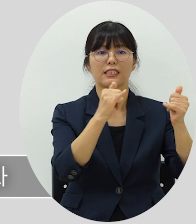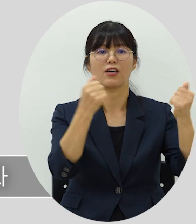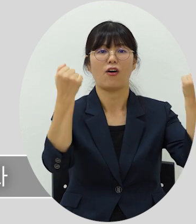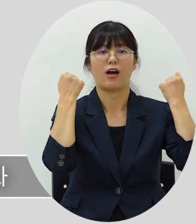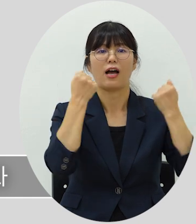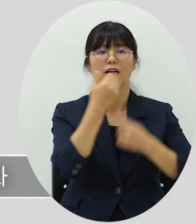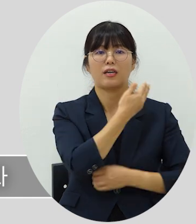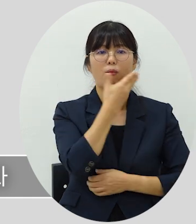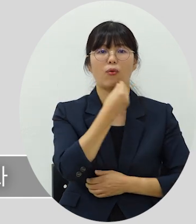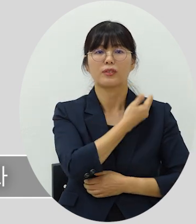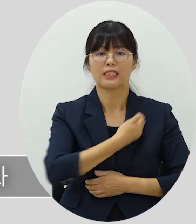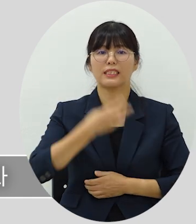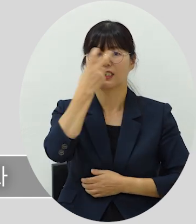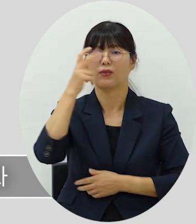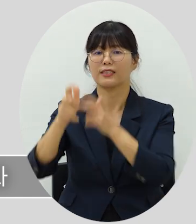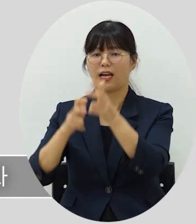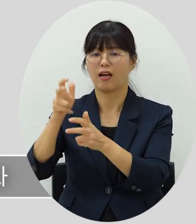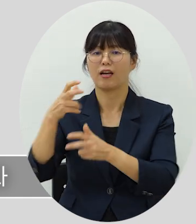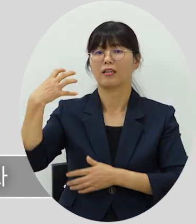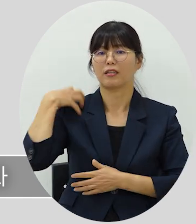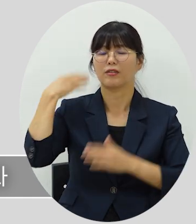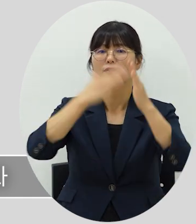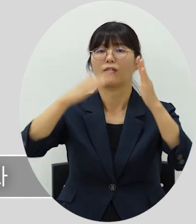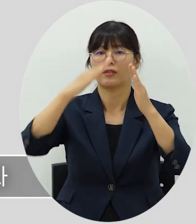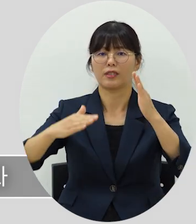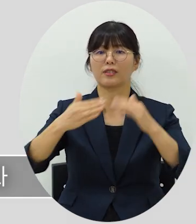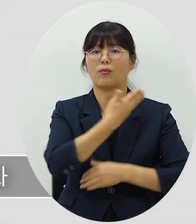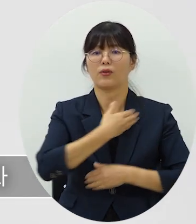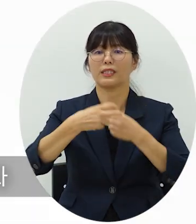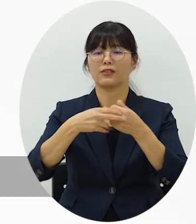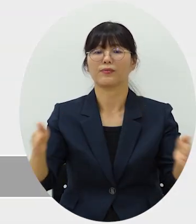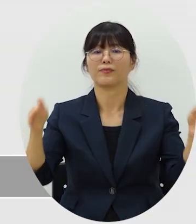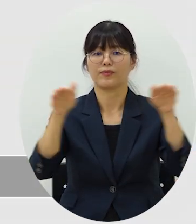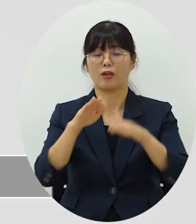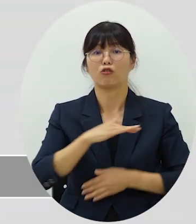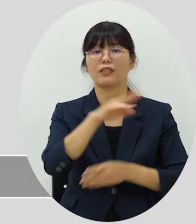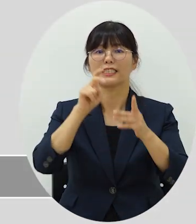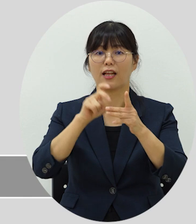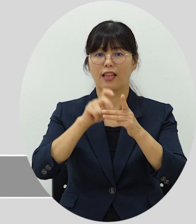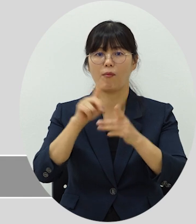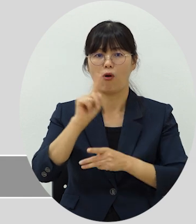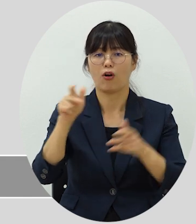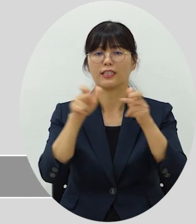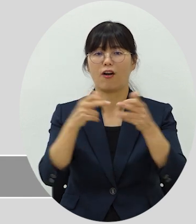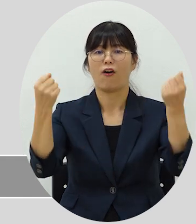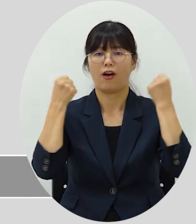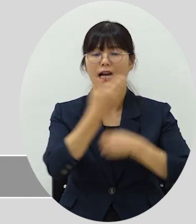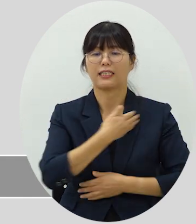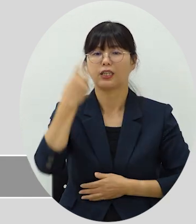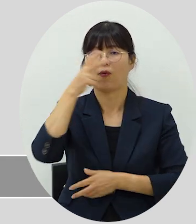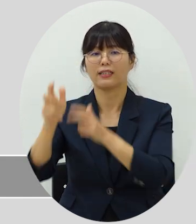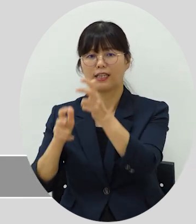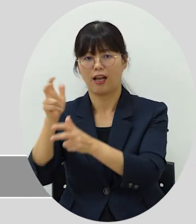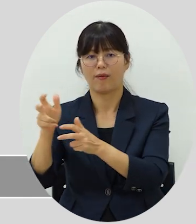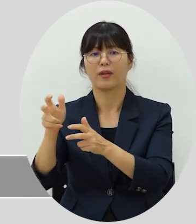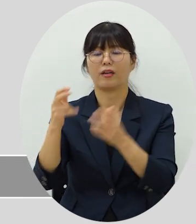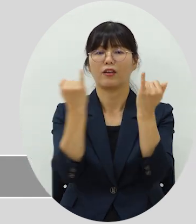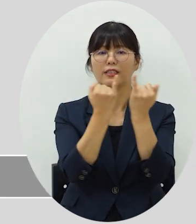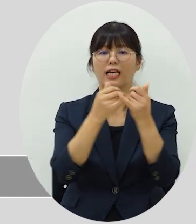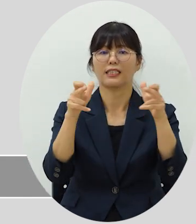장애인 건강보건관리 사업을 수행하는 공공보건의료기관입니다. 우리 센터는 장애인 건강보건관리